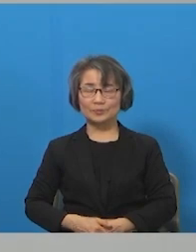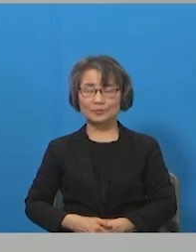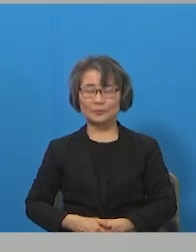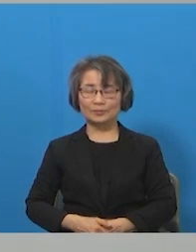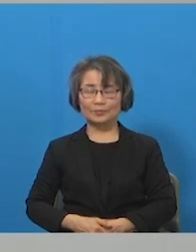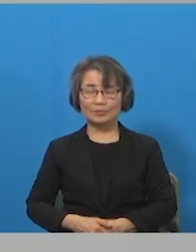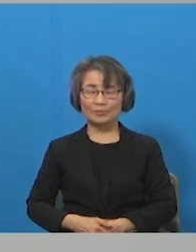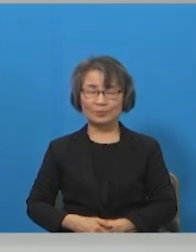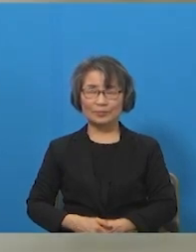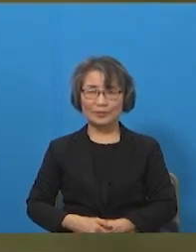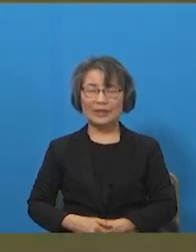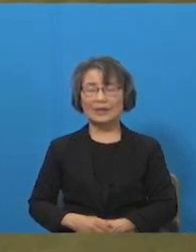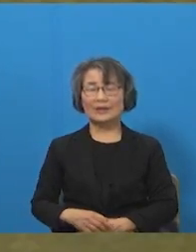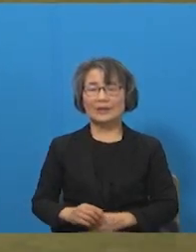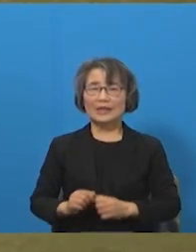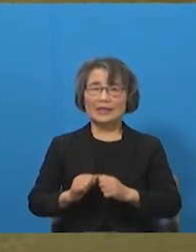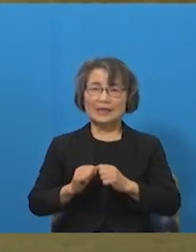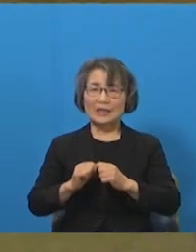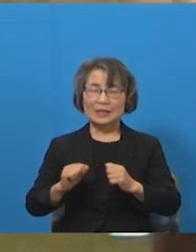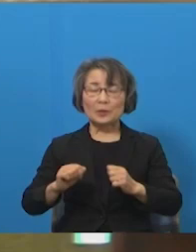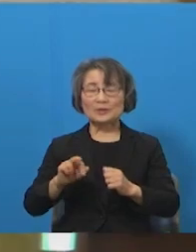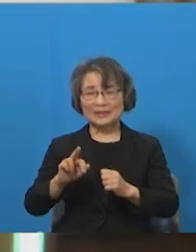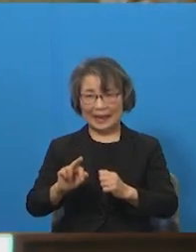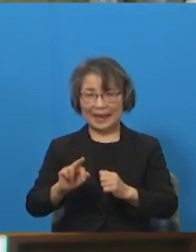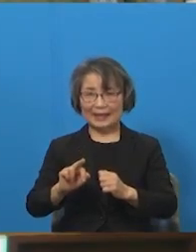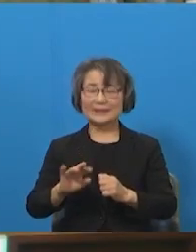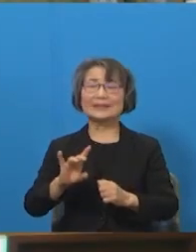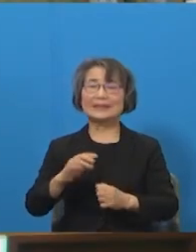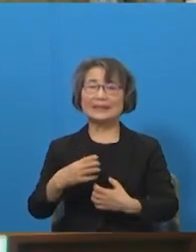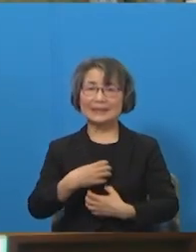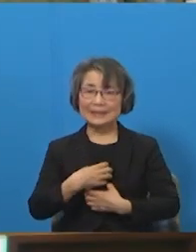広瀬危機管理官。